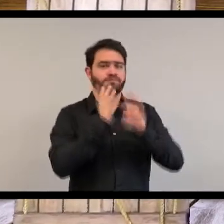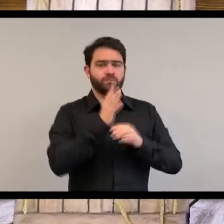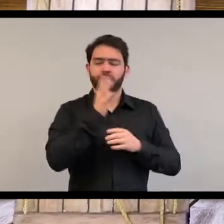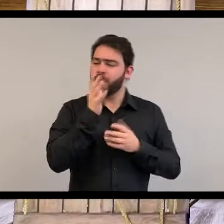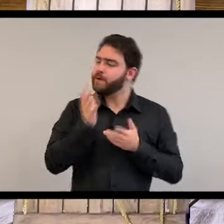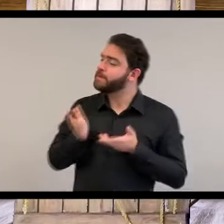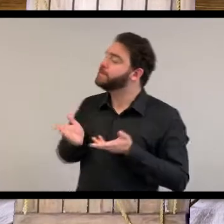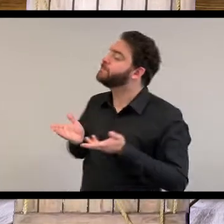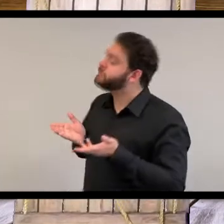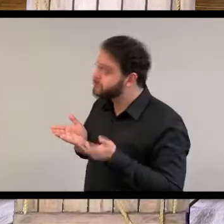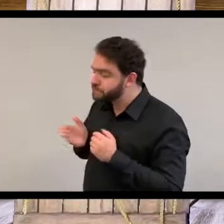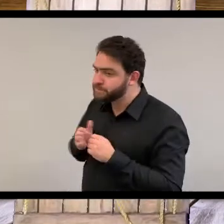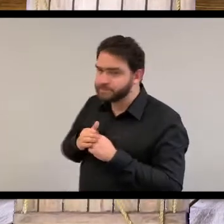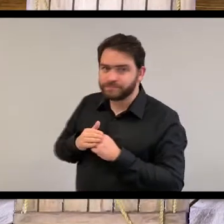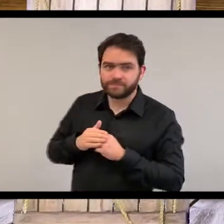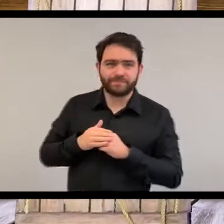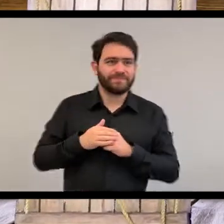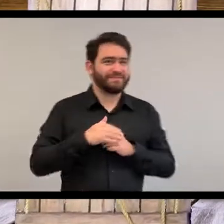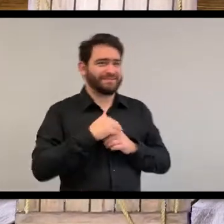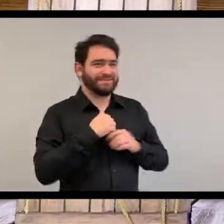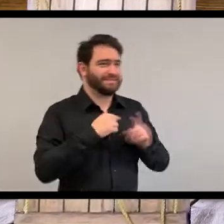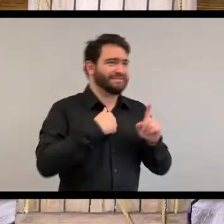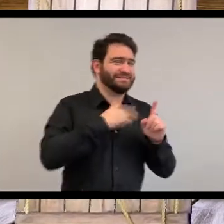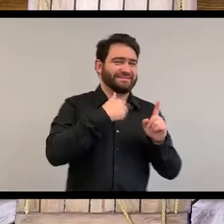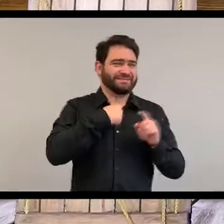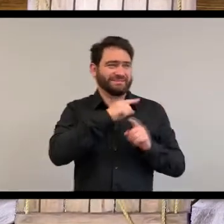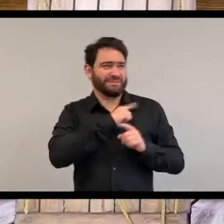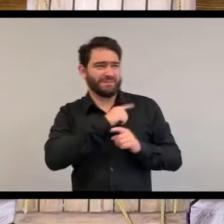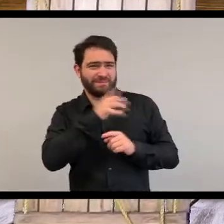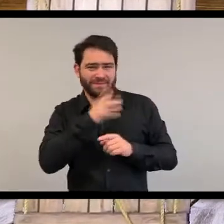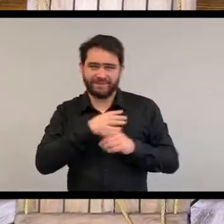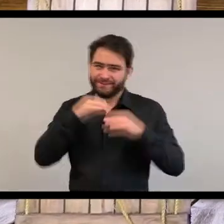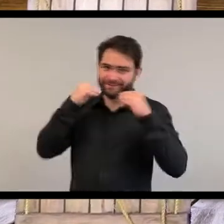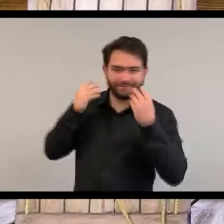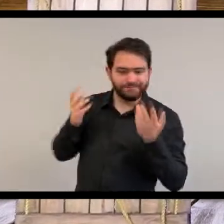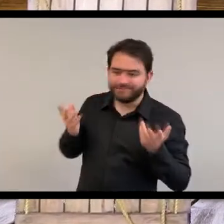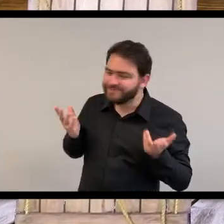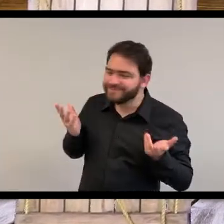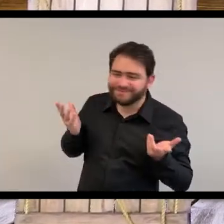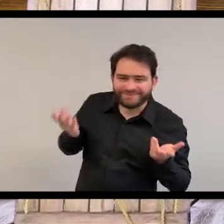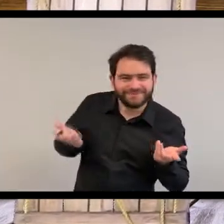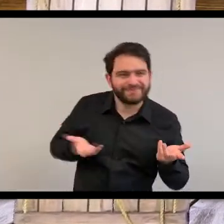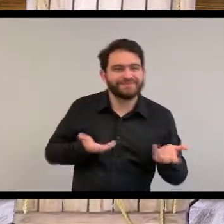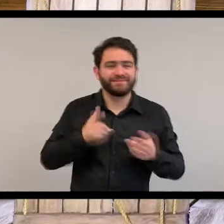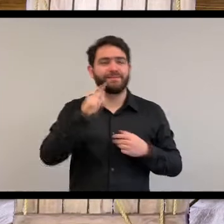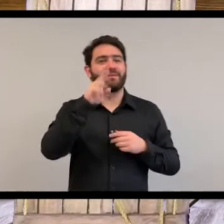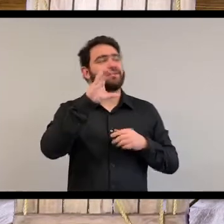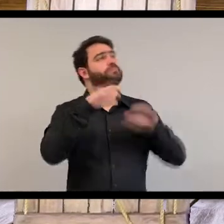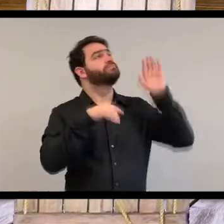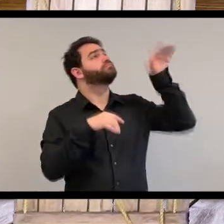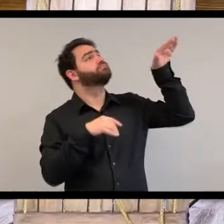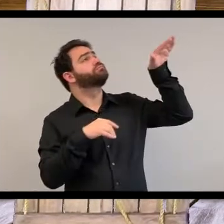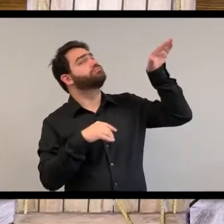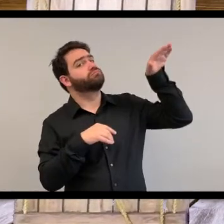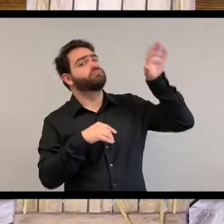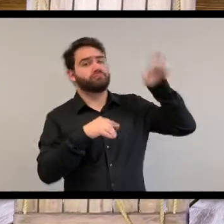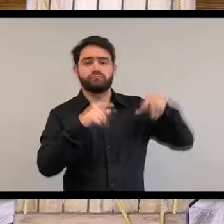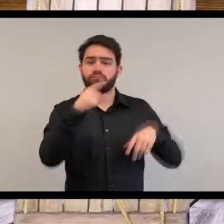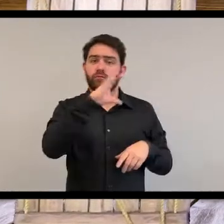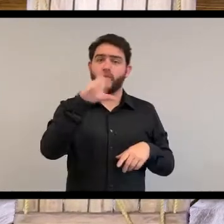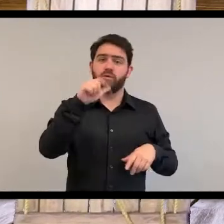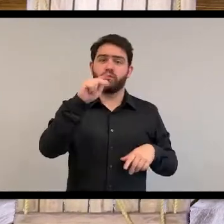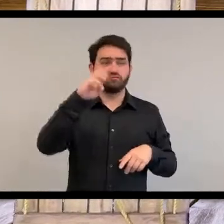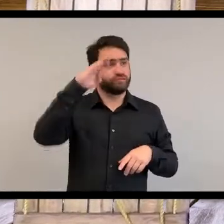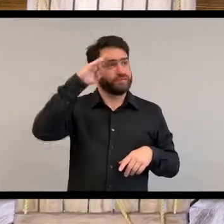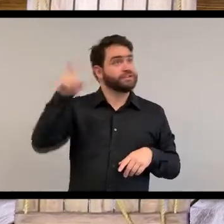filaïdienne, ont descendu le bas de la côte. Ils ont rencontré la maman. Il n'y avait plus trop peur. Là, la maman les accueille avec un